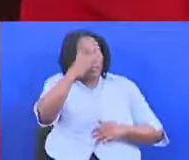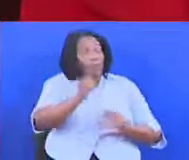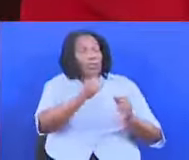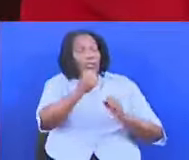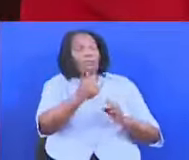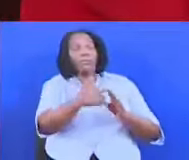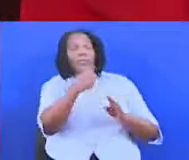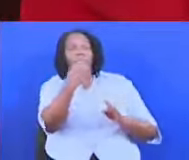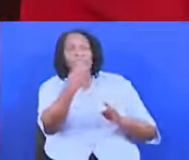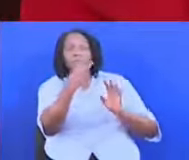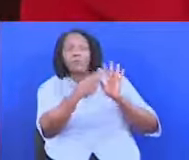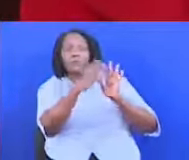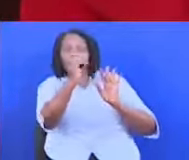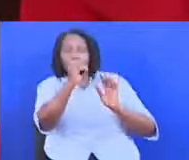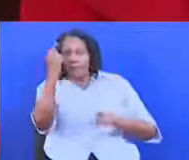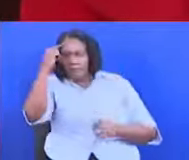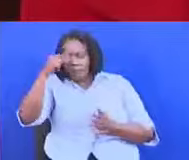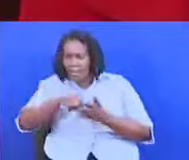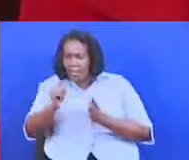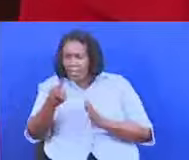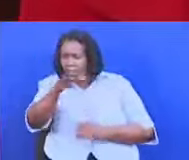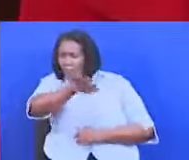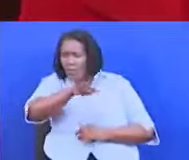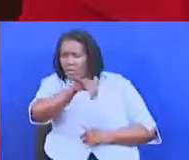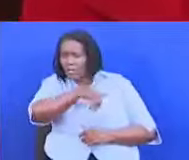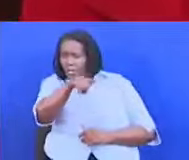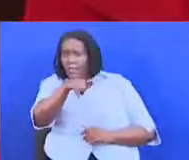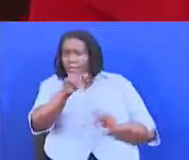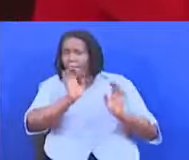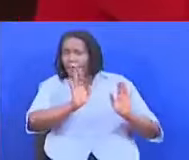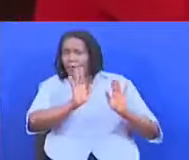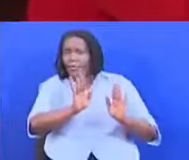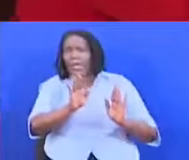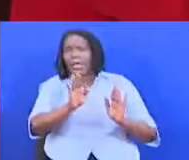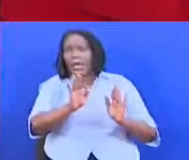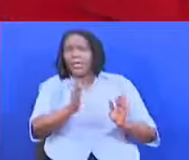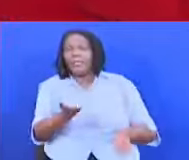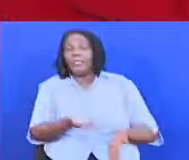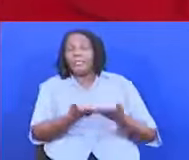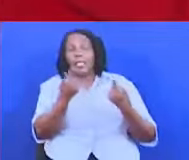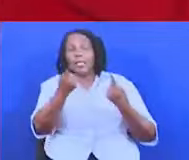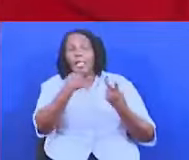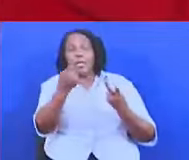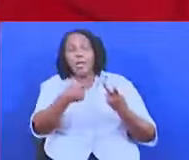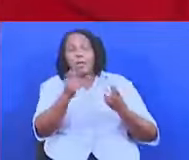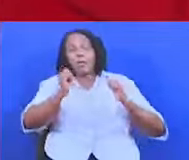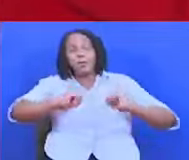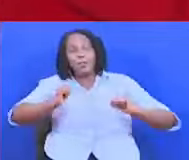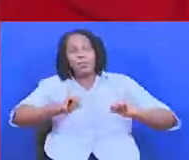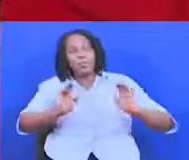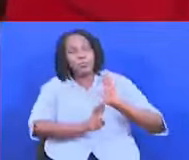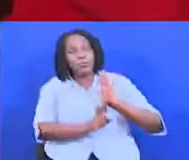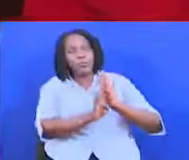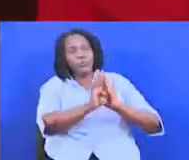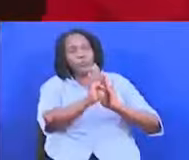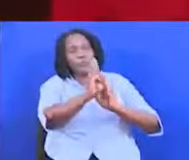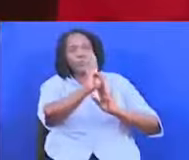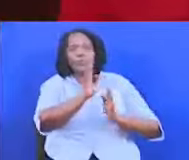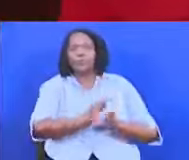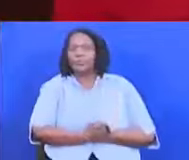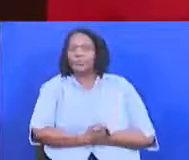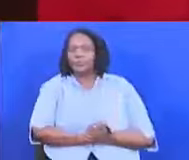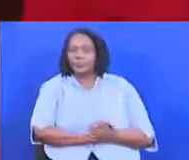kwamba tukifungua uwanja ule tayari tutakuwa tumeongeza na idadi ya watalii ambao wanaongezeka nchini kila mwaka. Kwa hiyo niombe sana hilo